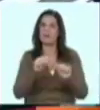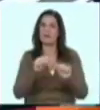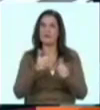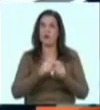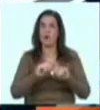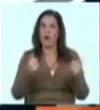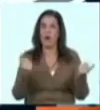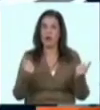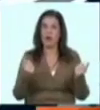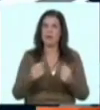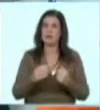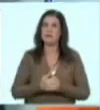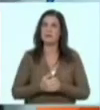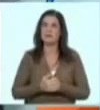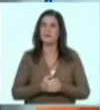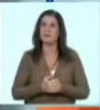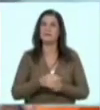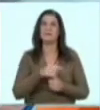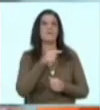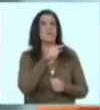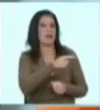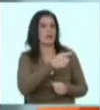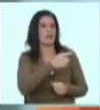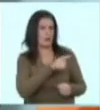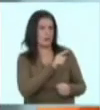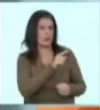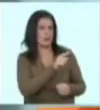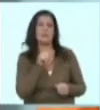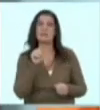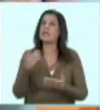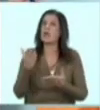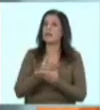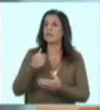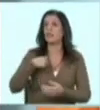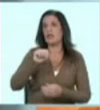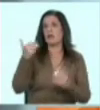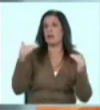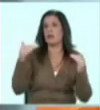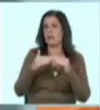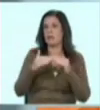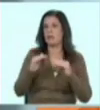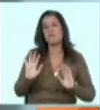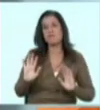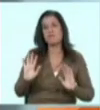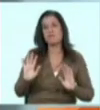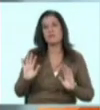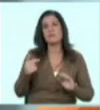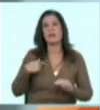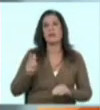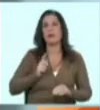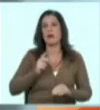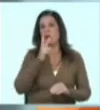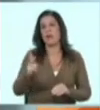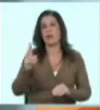יש את משרד הכלכלה. אבל זה התיק שאתה רוצה בעיקר, נכון? יש בעירות. אומרים שאני הכי מתאים לתפקיד הזה, אני לא יודע. אני שומע שזה בדרך כלל. אני לא יודע, אני מחכה לראות. מיקי, עזוב אותך, אני צריך